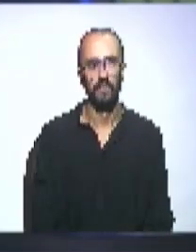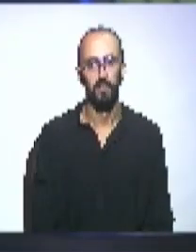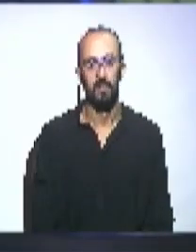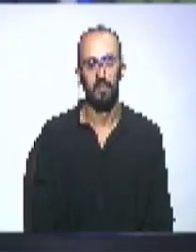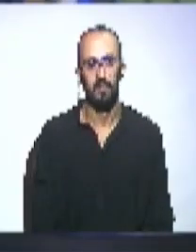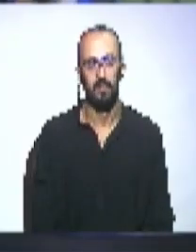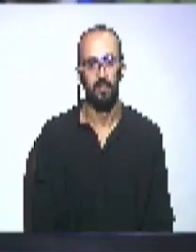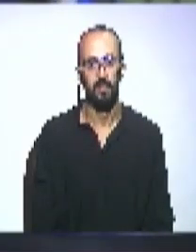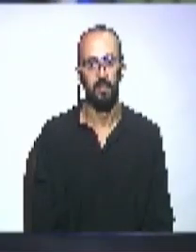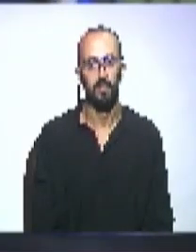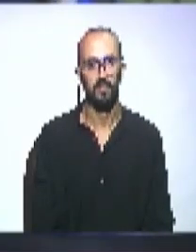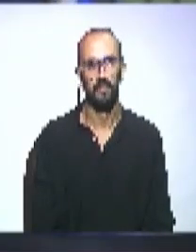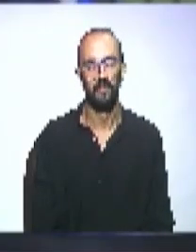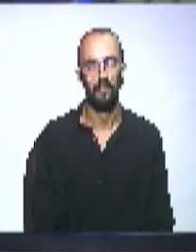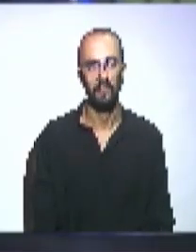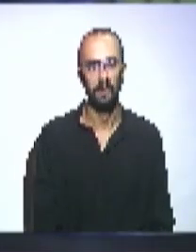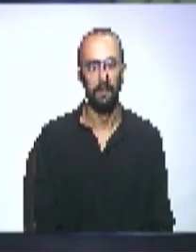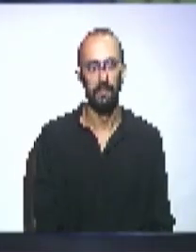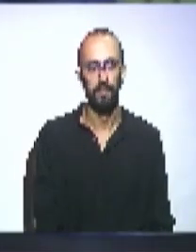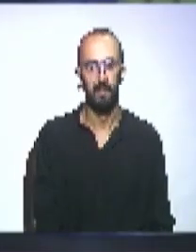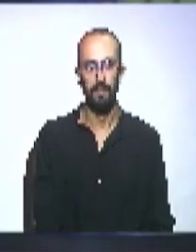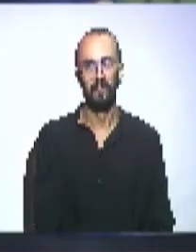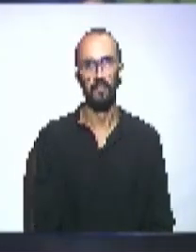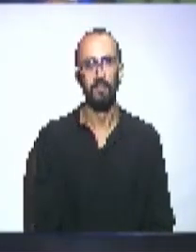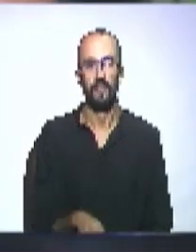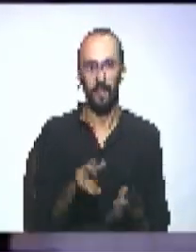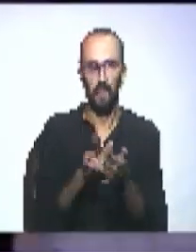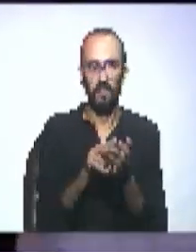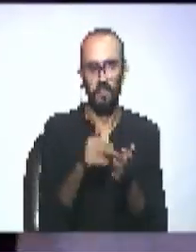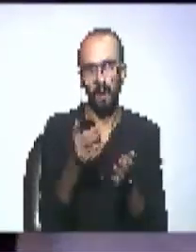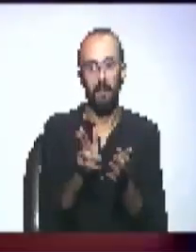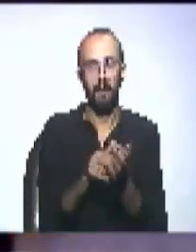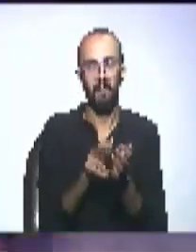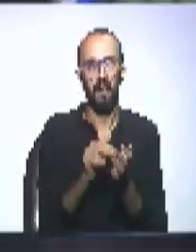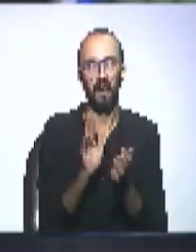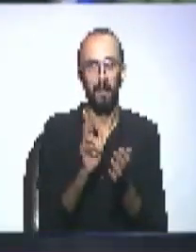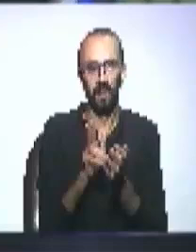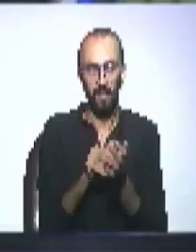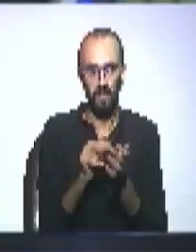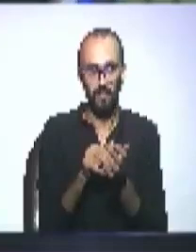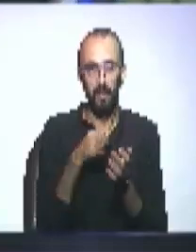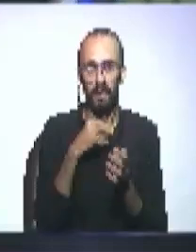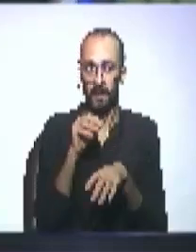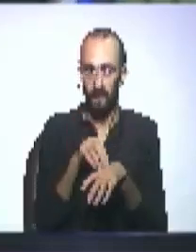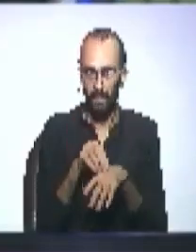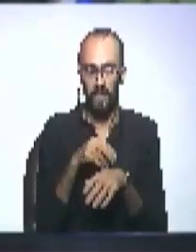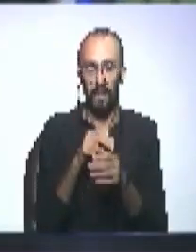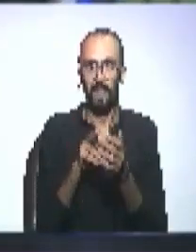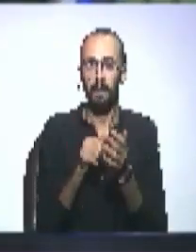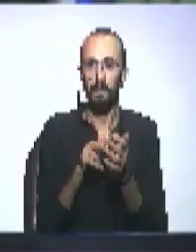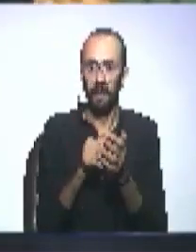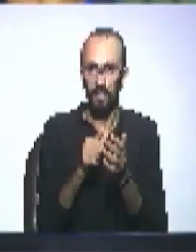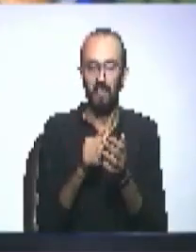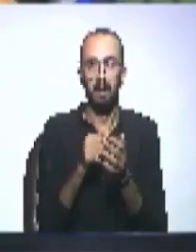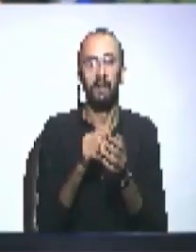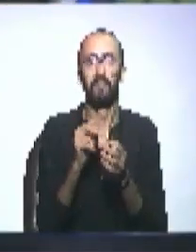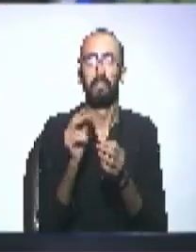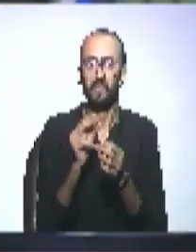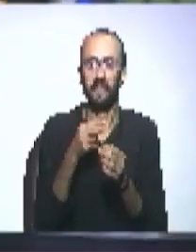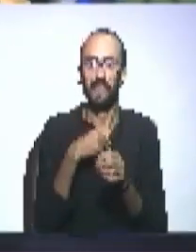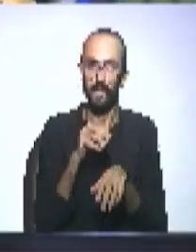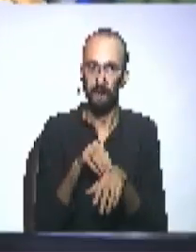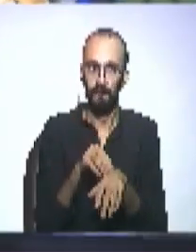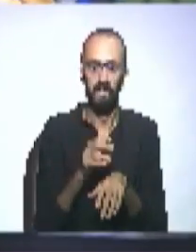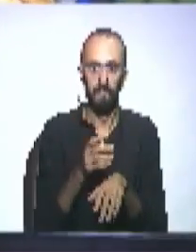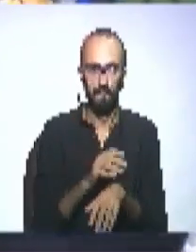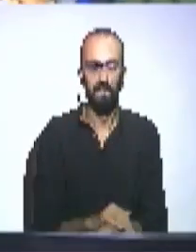يعني. طب انت بقى عملت دي بالجبنه لمين بقى؟ الجبنه بره. دي بالجبنه، انا قلت لك هنعمل بالجبنه. ما انا قلت لك هنعمل بالجبنه. ماشي.